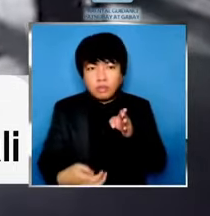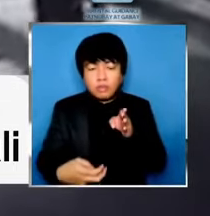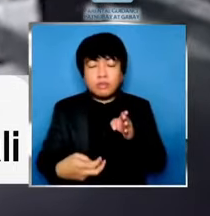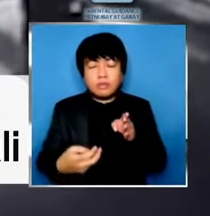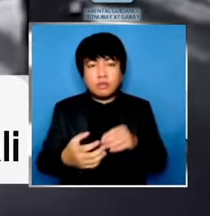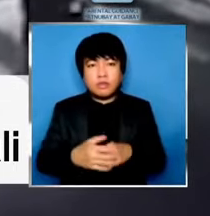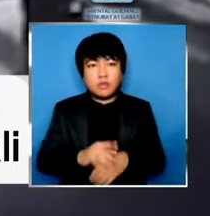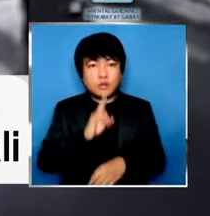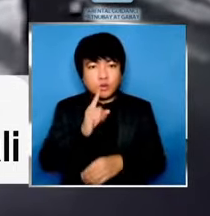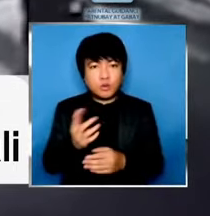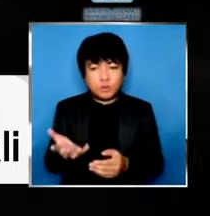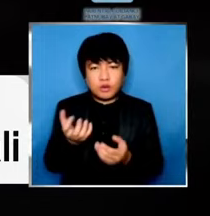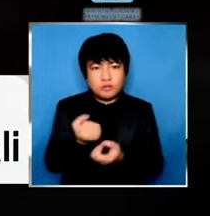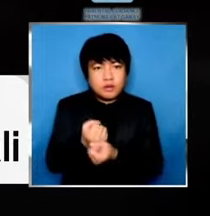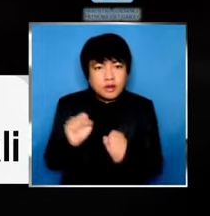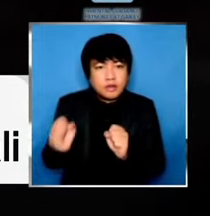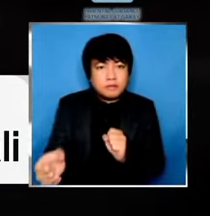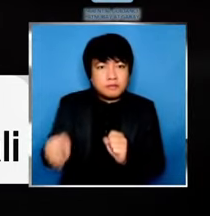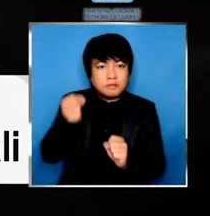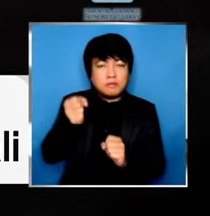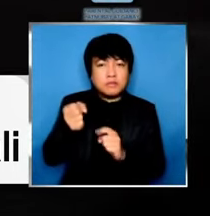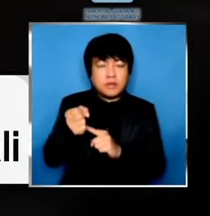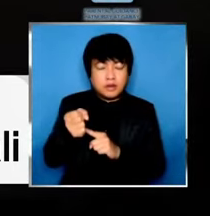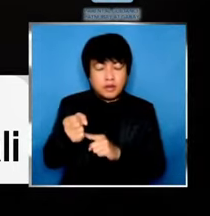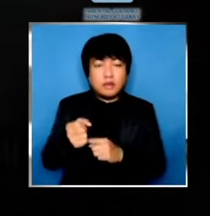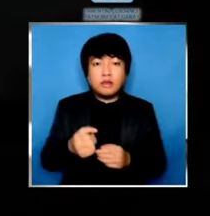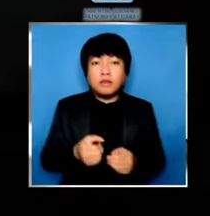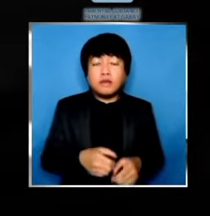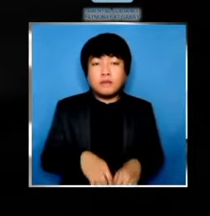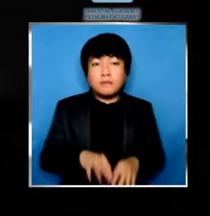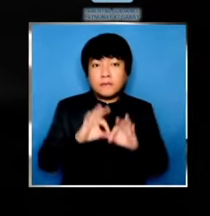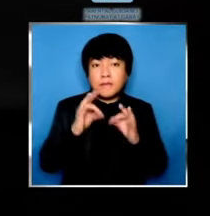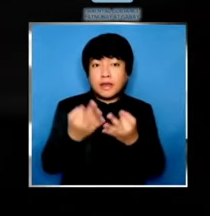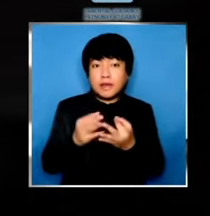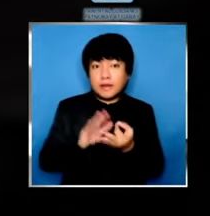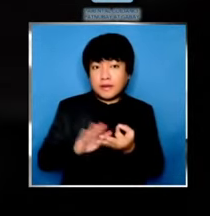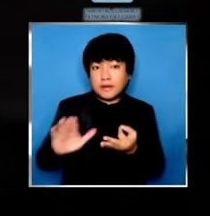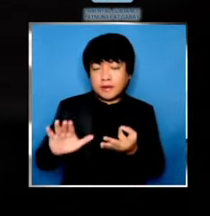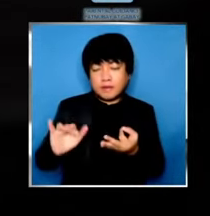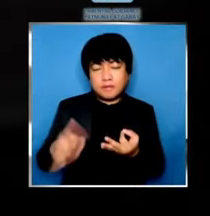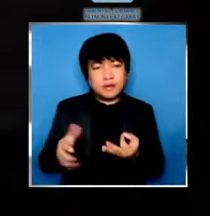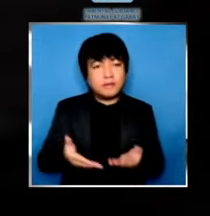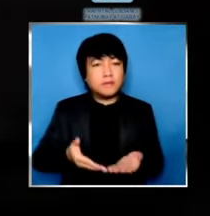ng mga rescuer. Nakuha na rin ng pamilya ang labi ng lalaki.